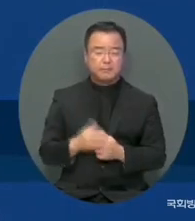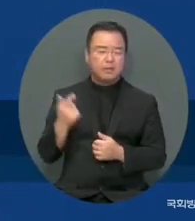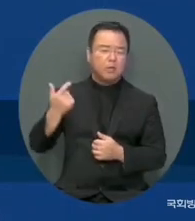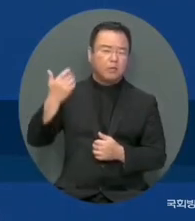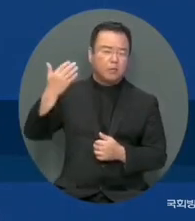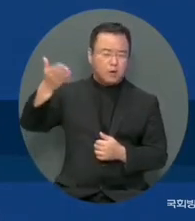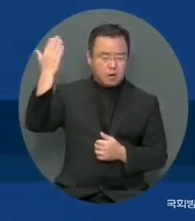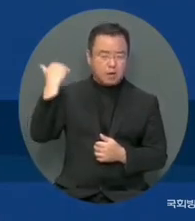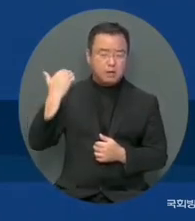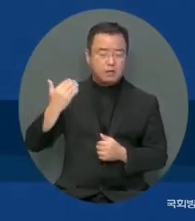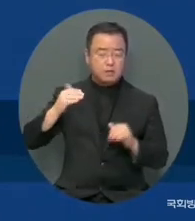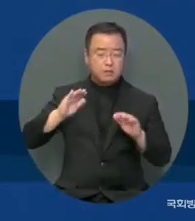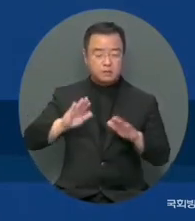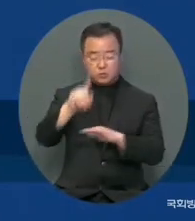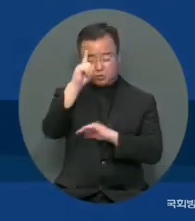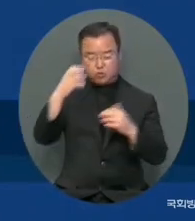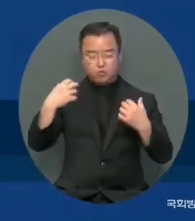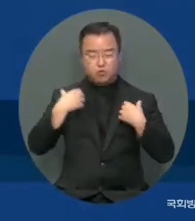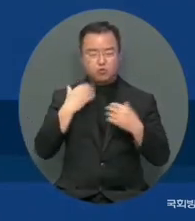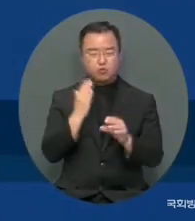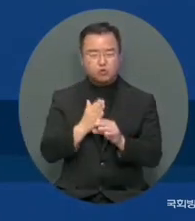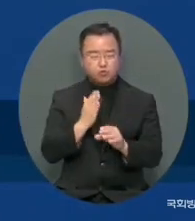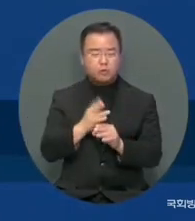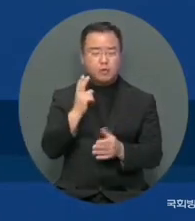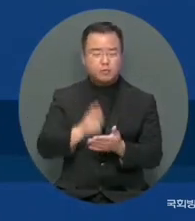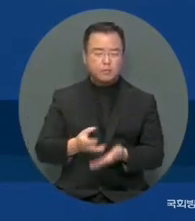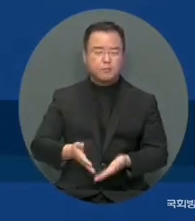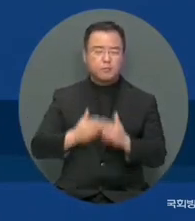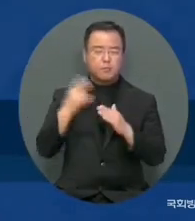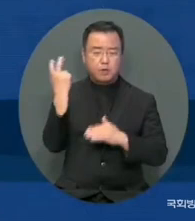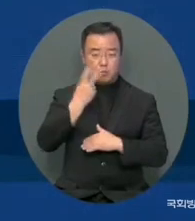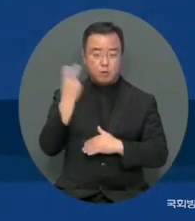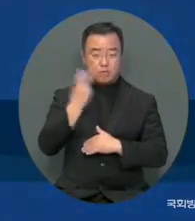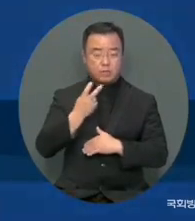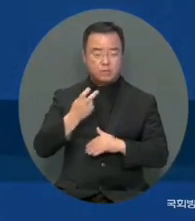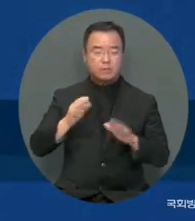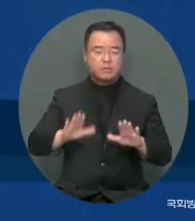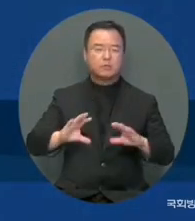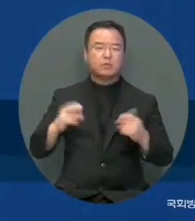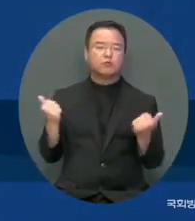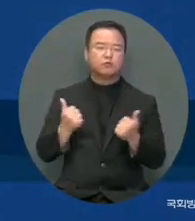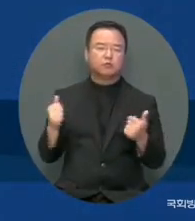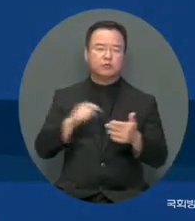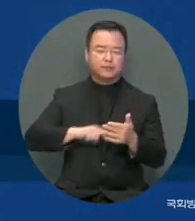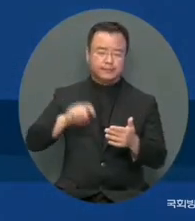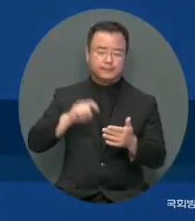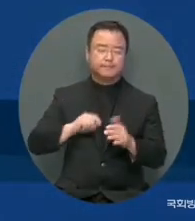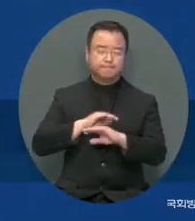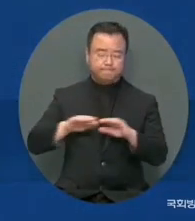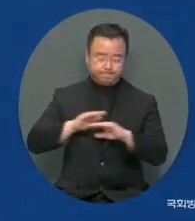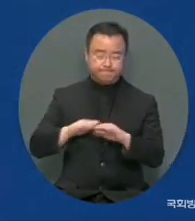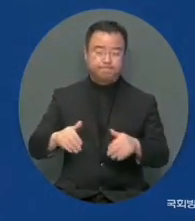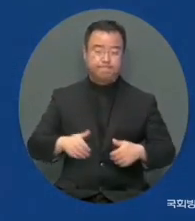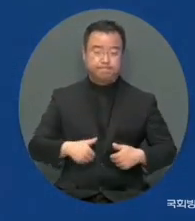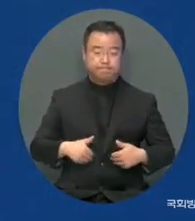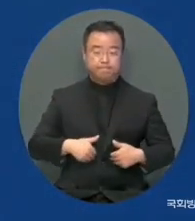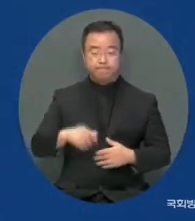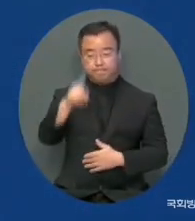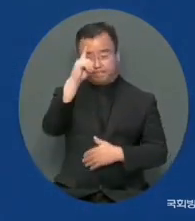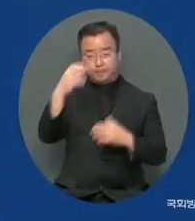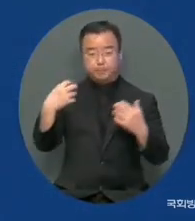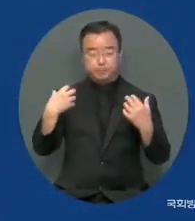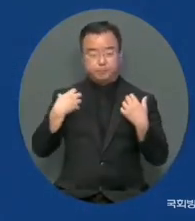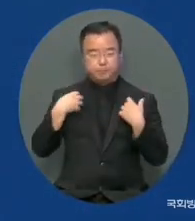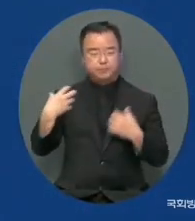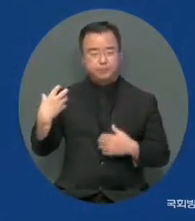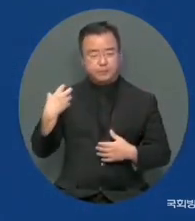과거에는 정부가 주로 수행하던 입법 과정 관리를 이제 국회 스스로 해결해야 하는 상황입니다. 정부의 공백을 이제